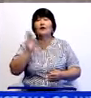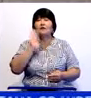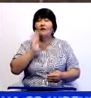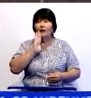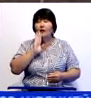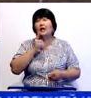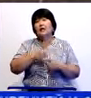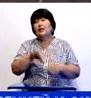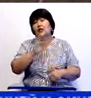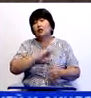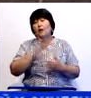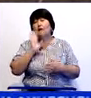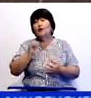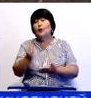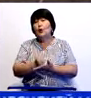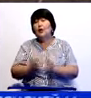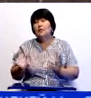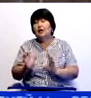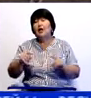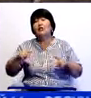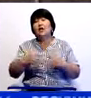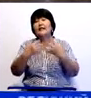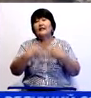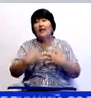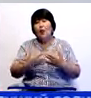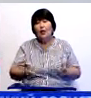также используются воды сберегающие технологии